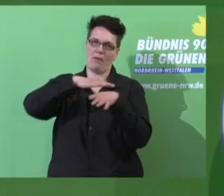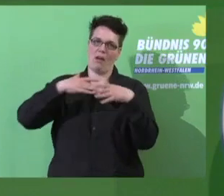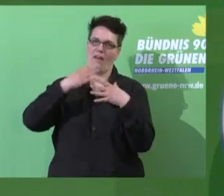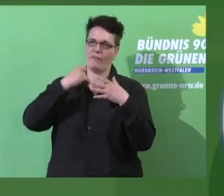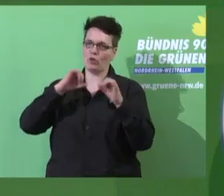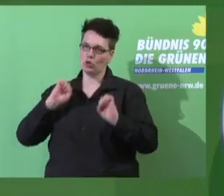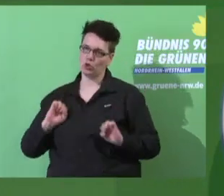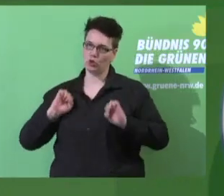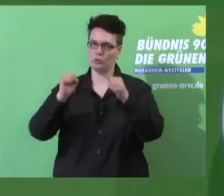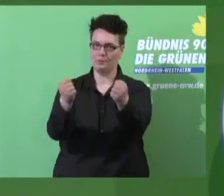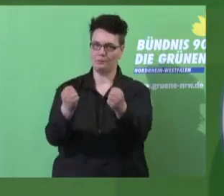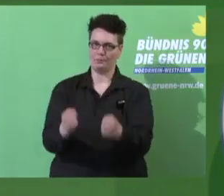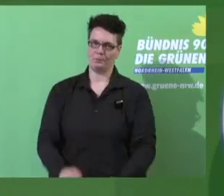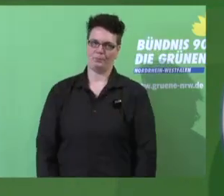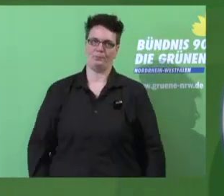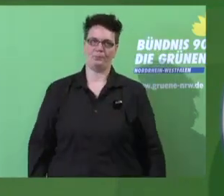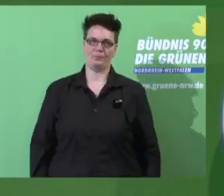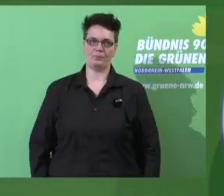durchsetzen müssen.